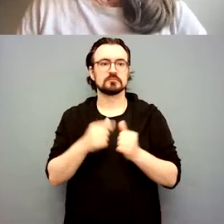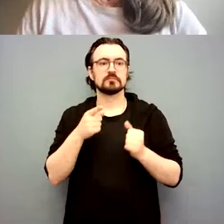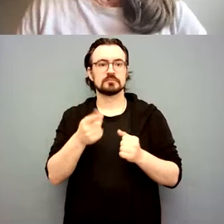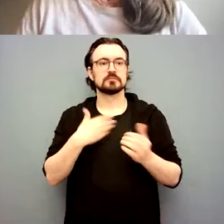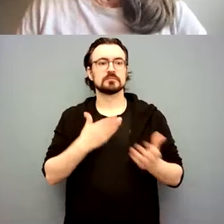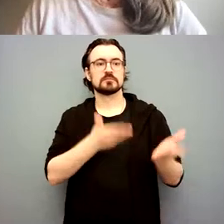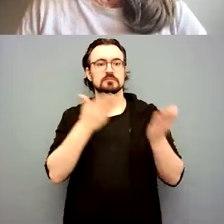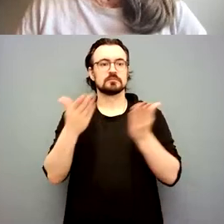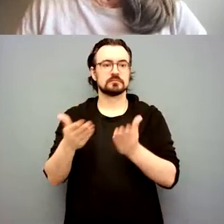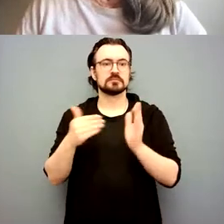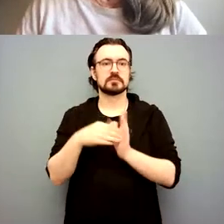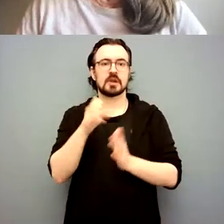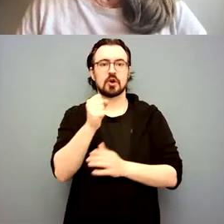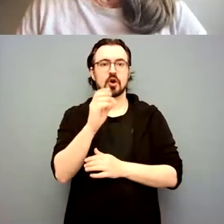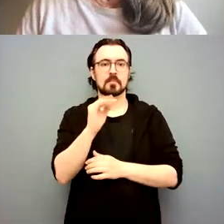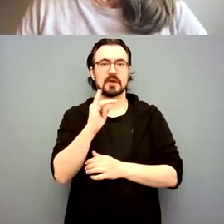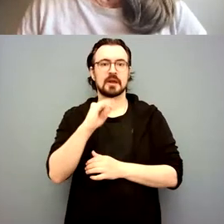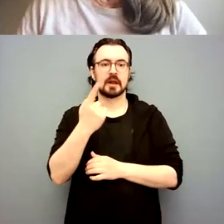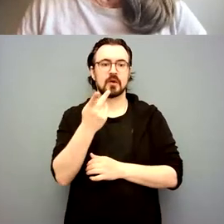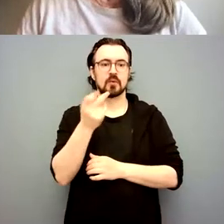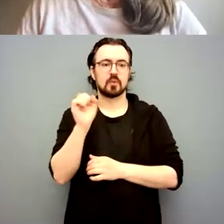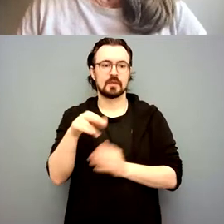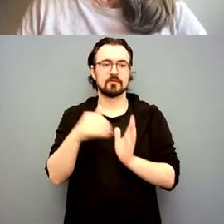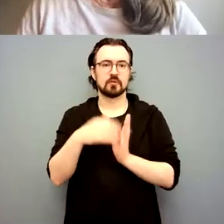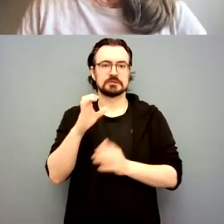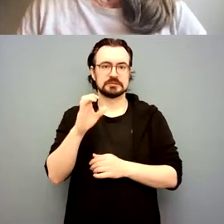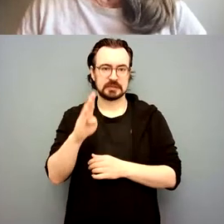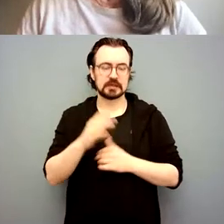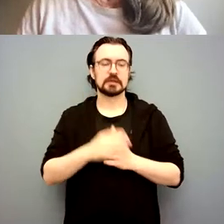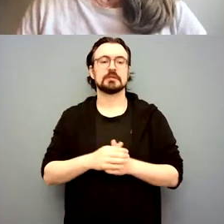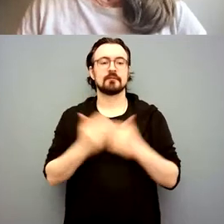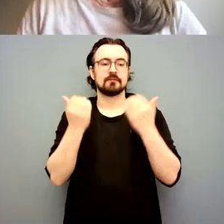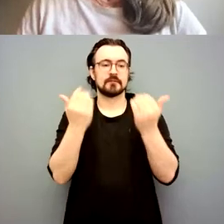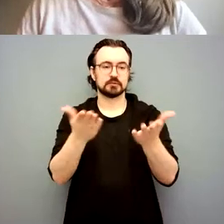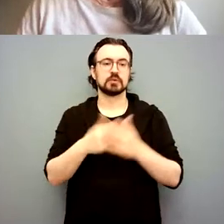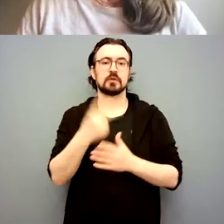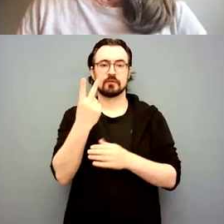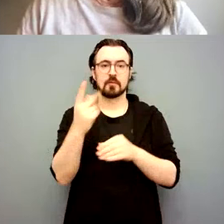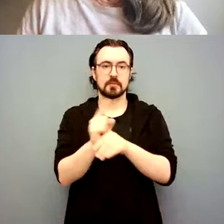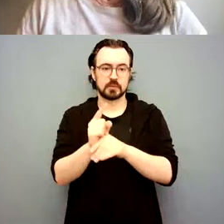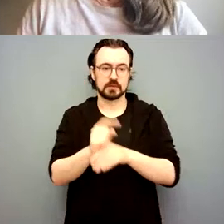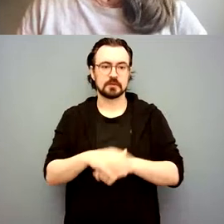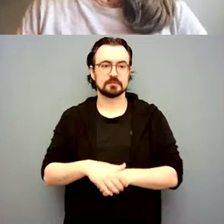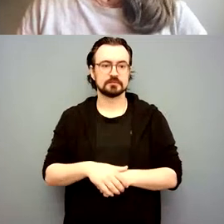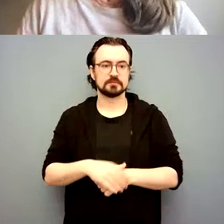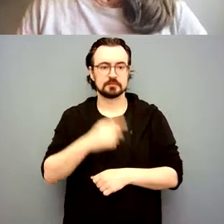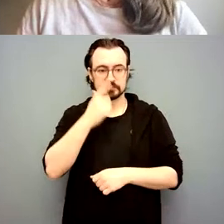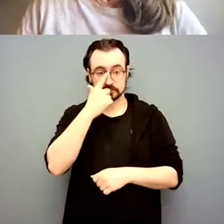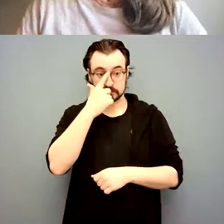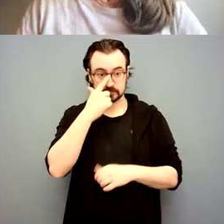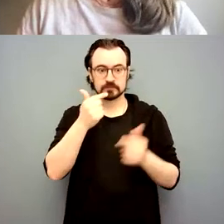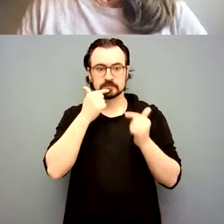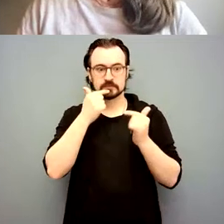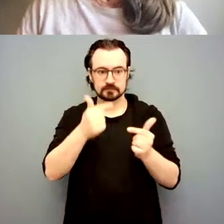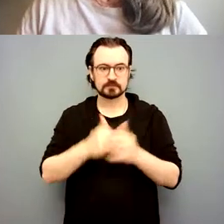jag ordet till Gabriel Kron från Sverigedemokraterna. Varsågod, 2 minuter. Tack så mycket. Ja,